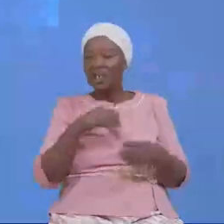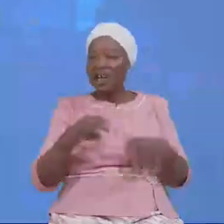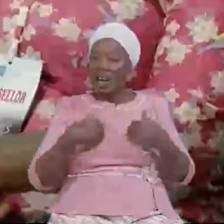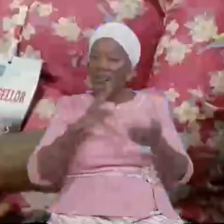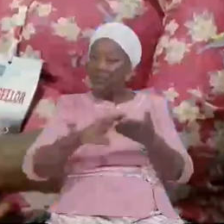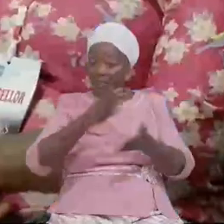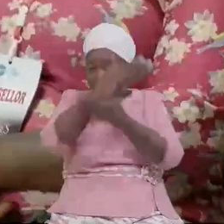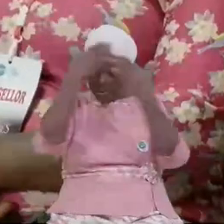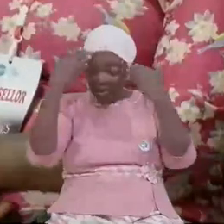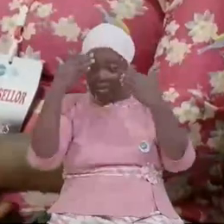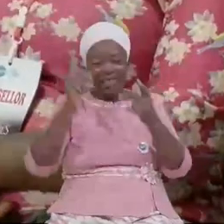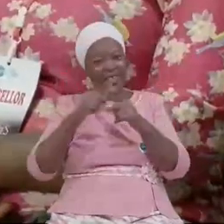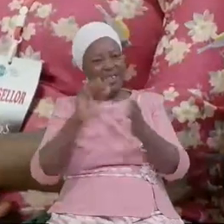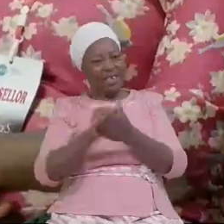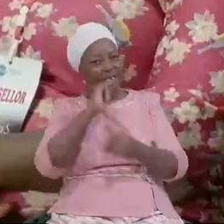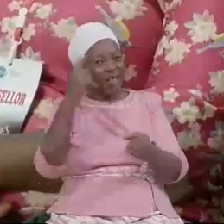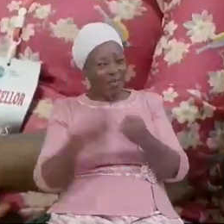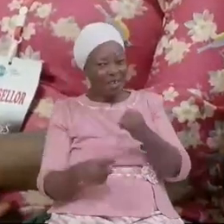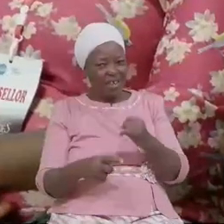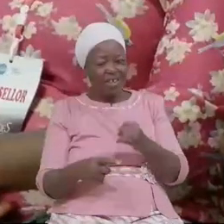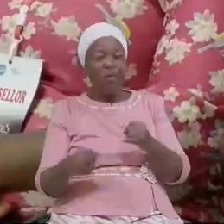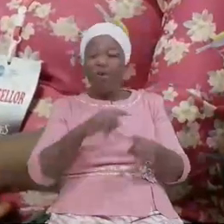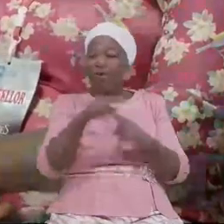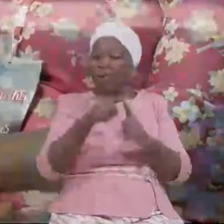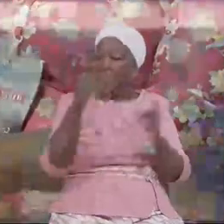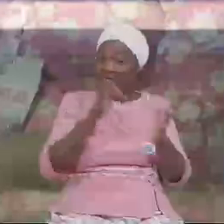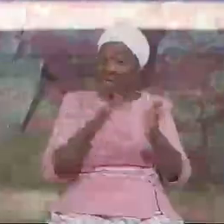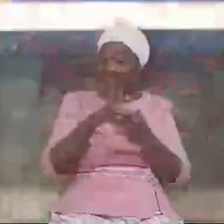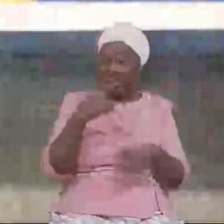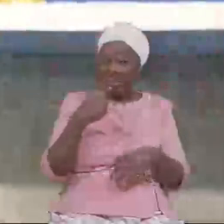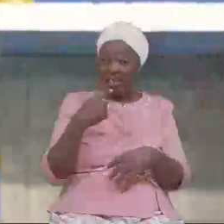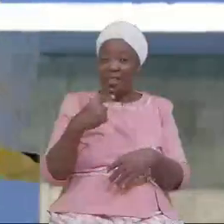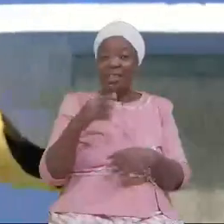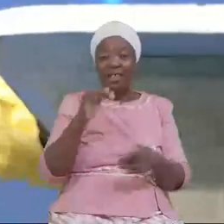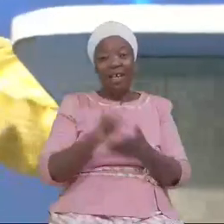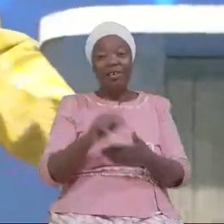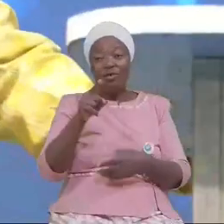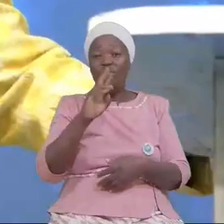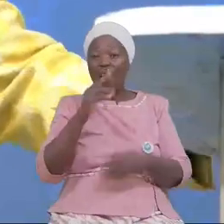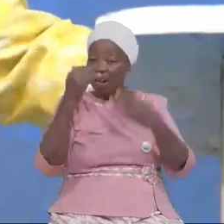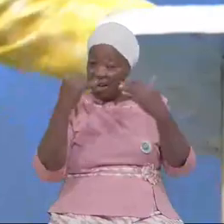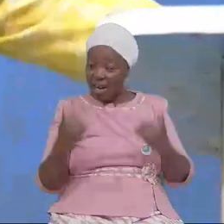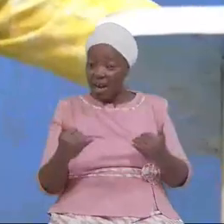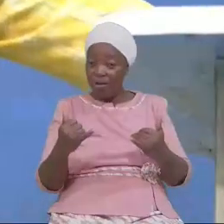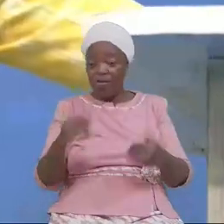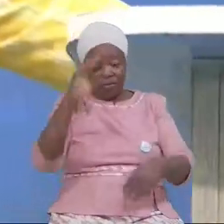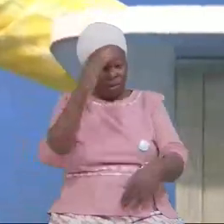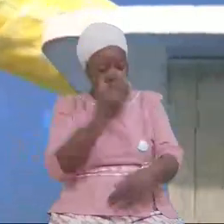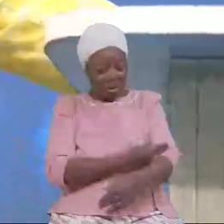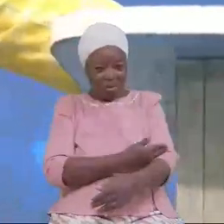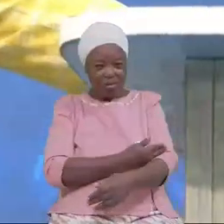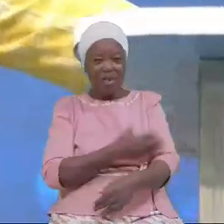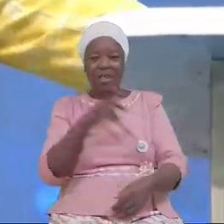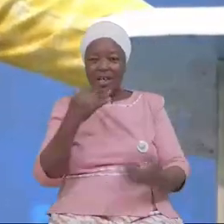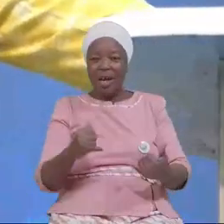final. Quand Jésus dit, aujourd'hui, mon fils, ma fille,